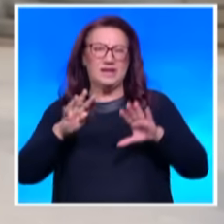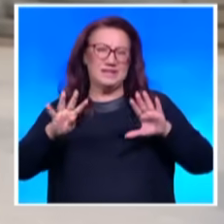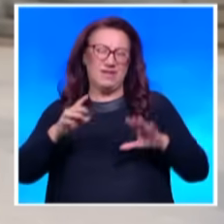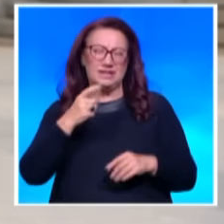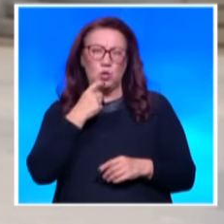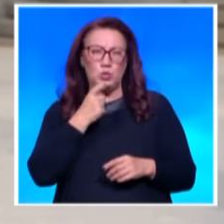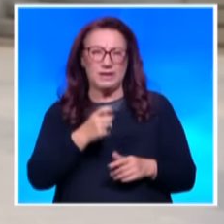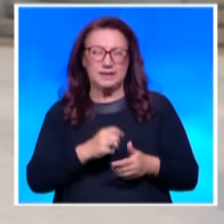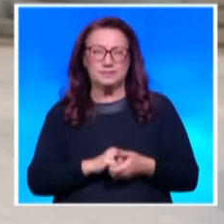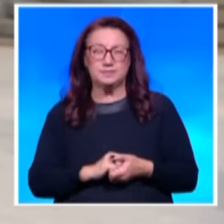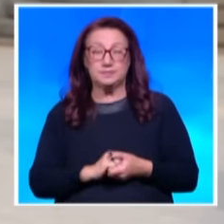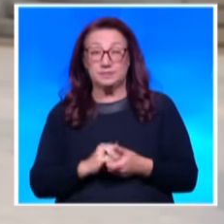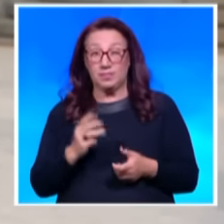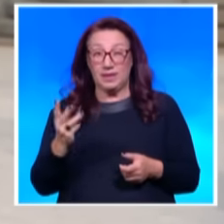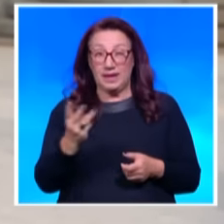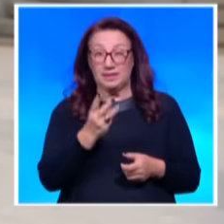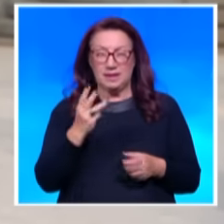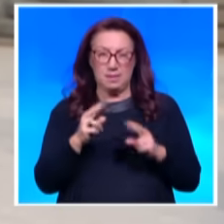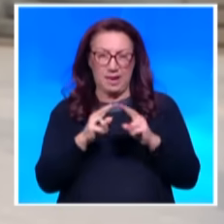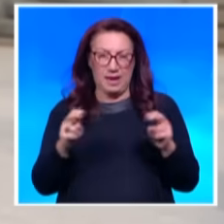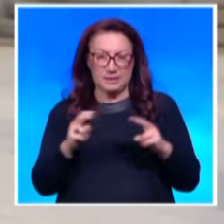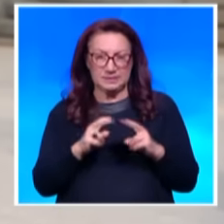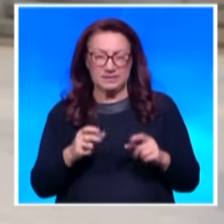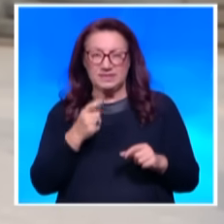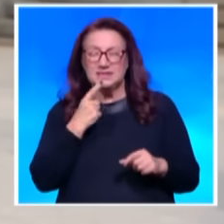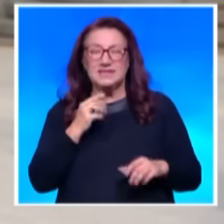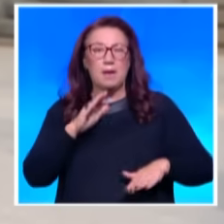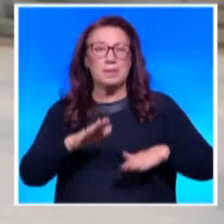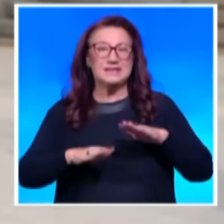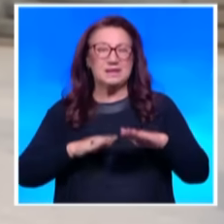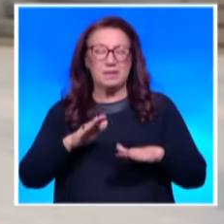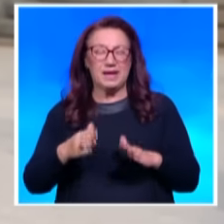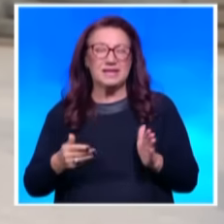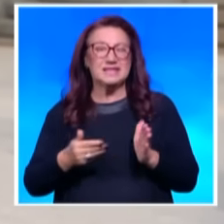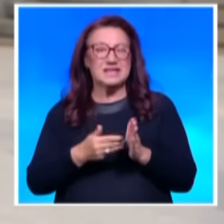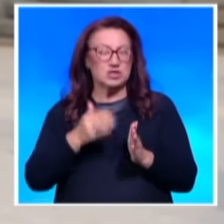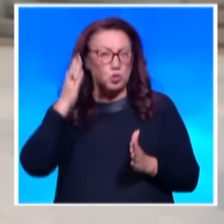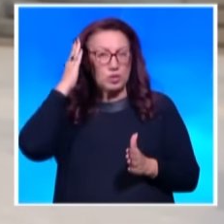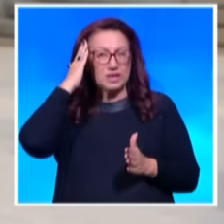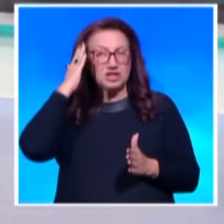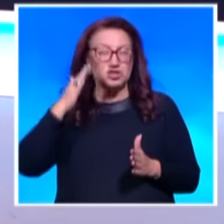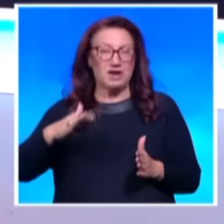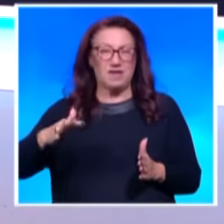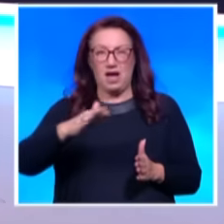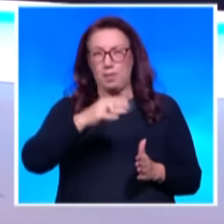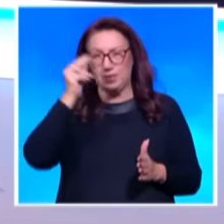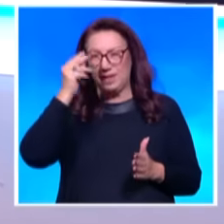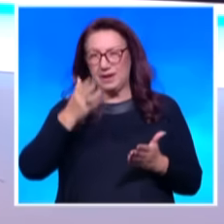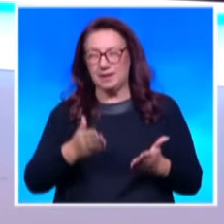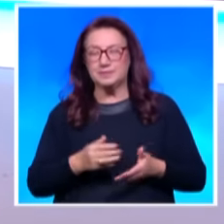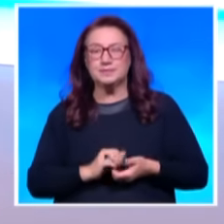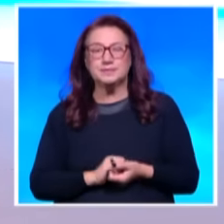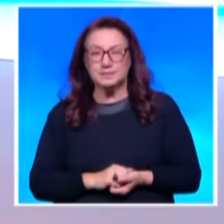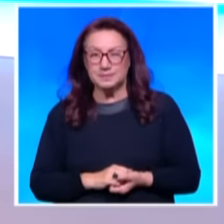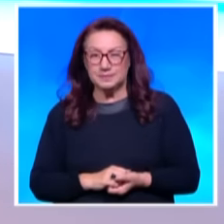2009 година. И тримата са разследвани тук за престъпление срещу държавата. Това е за сега от тук. Благодарим